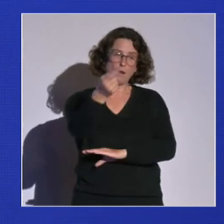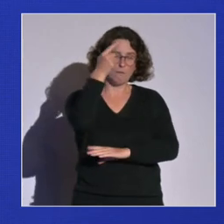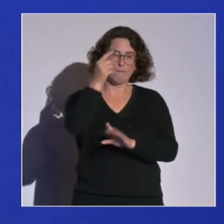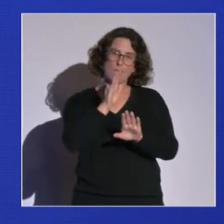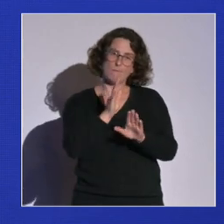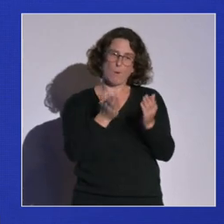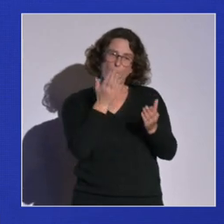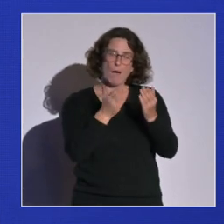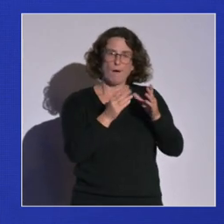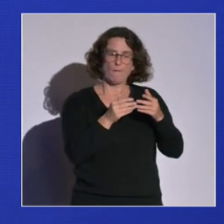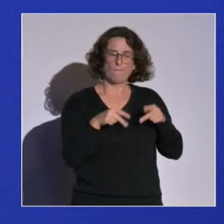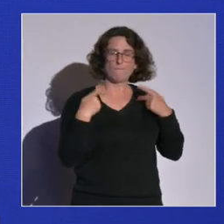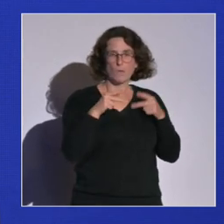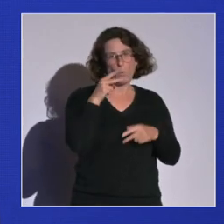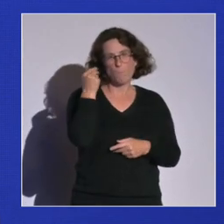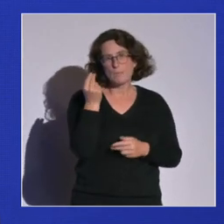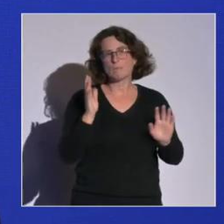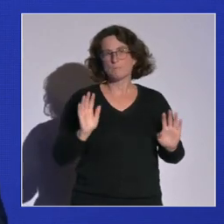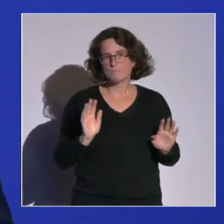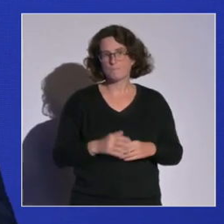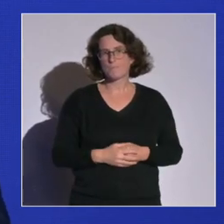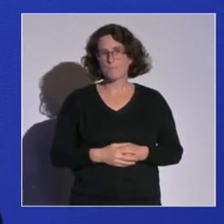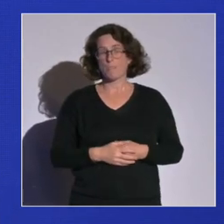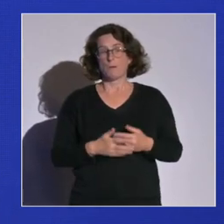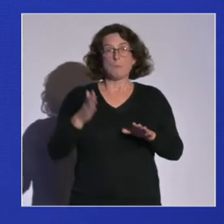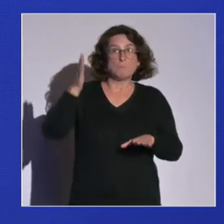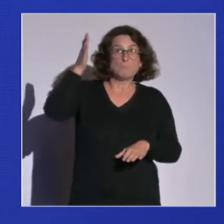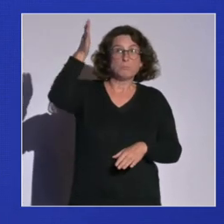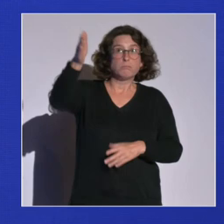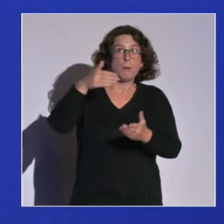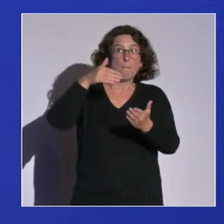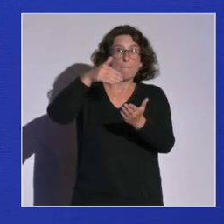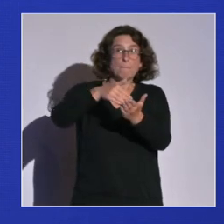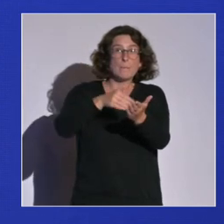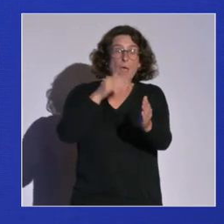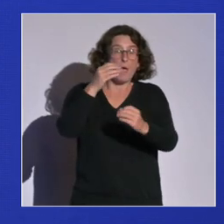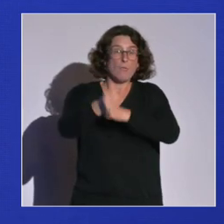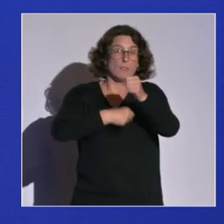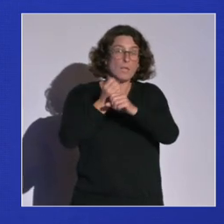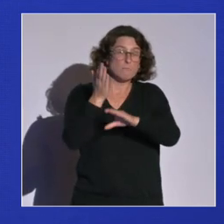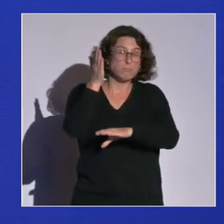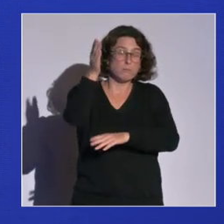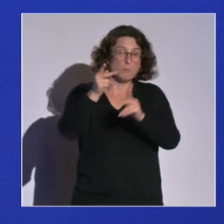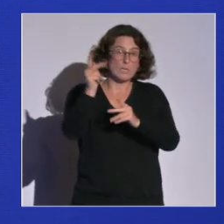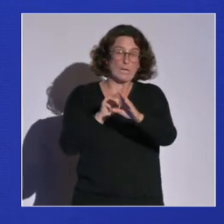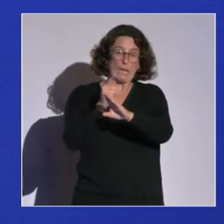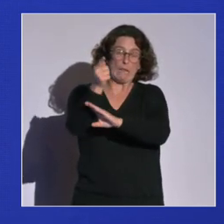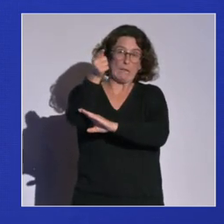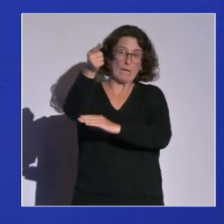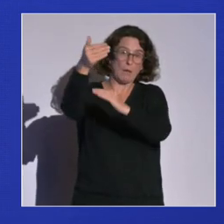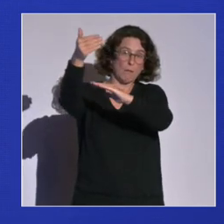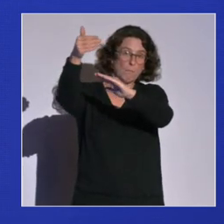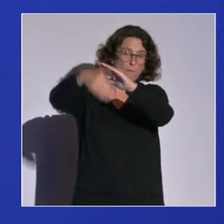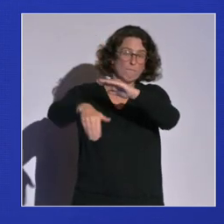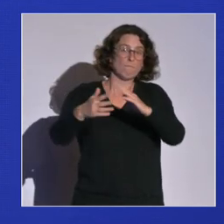je sais pas si un jour dans quelques milliards d'années cette éternité sera limitée mais